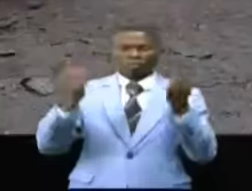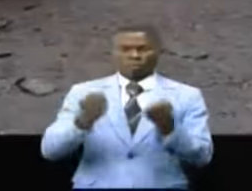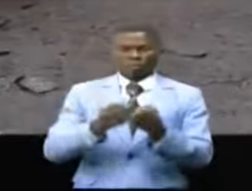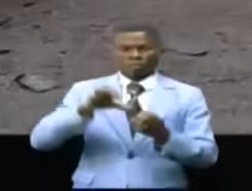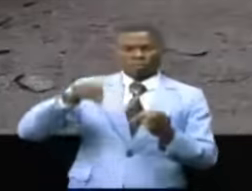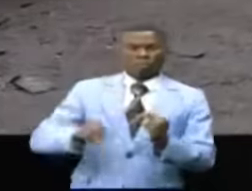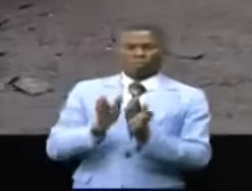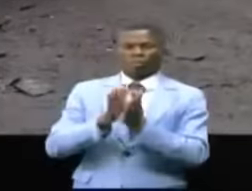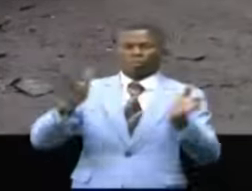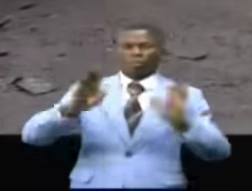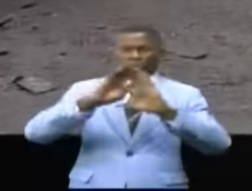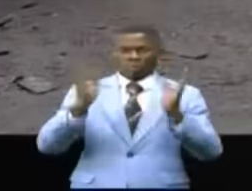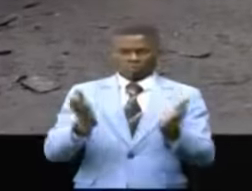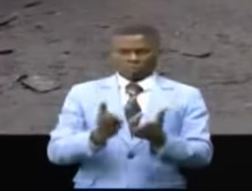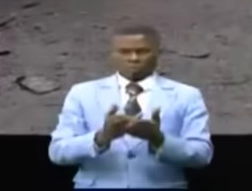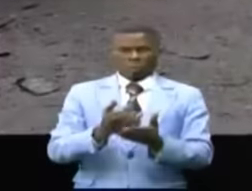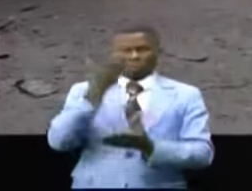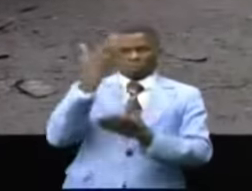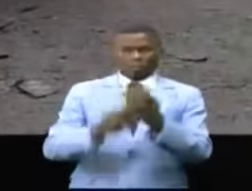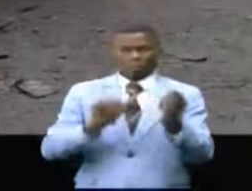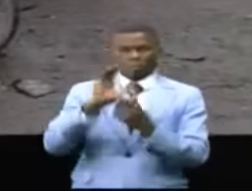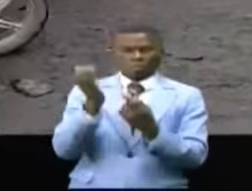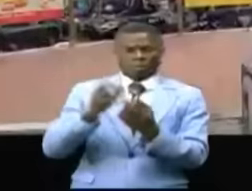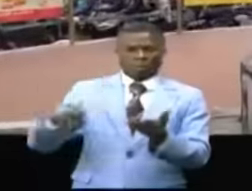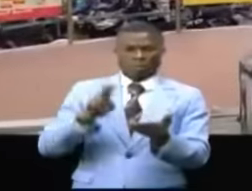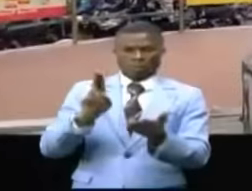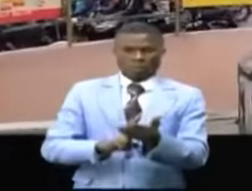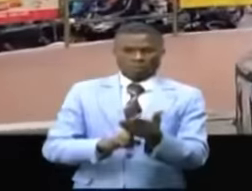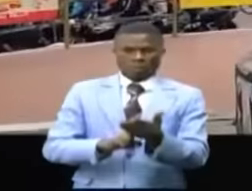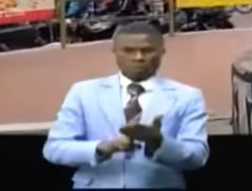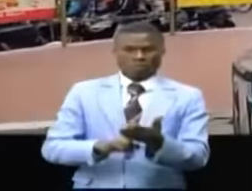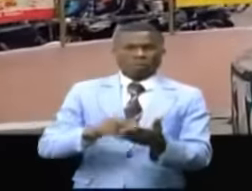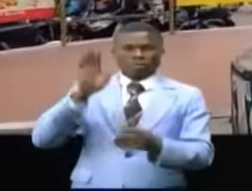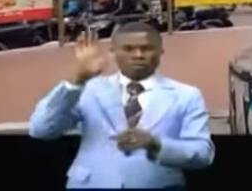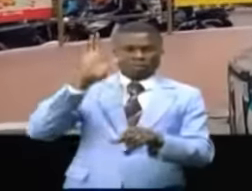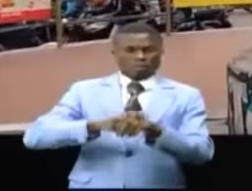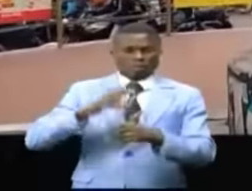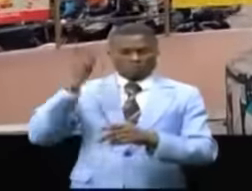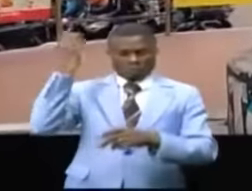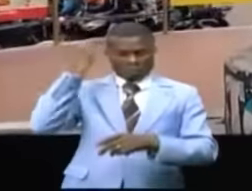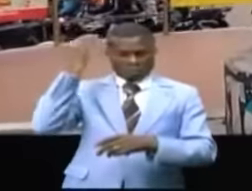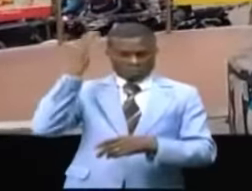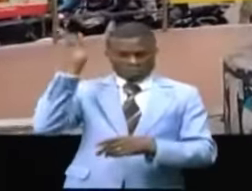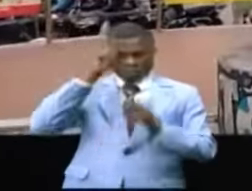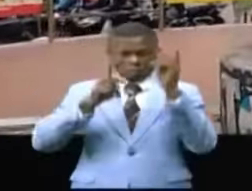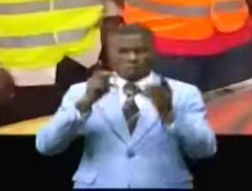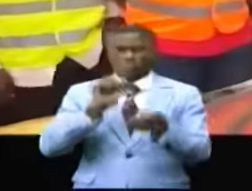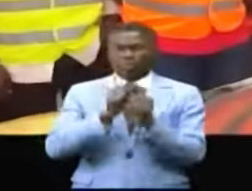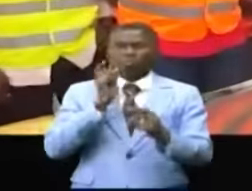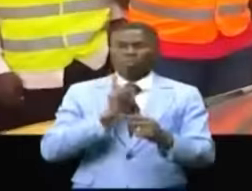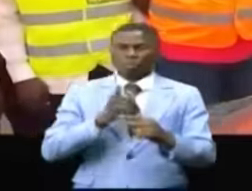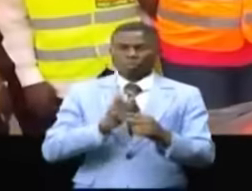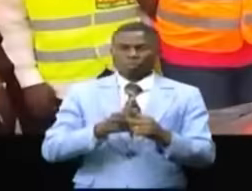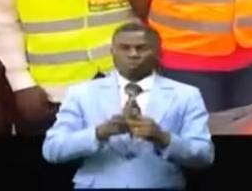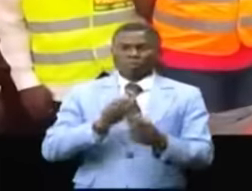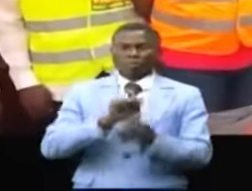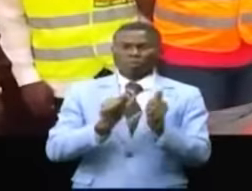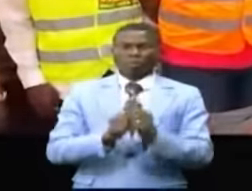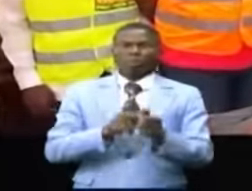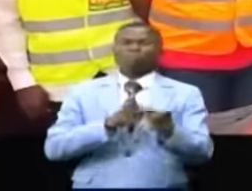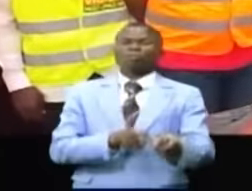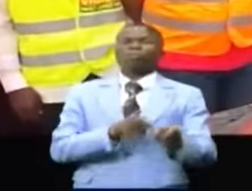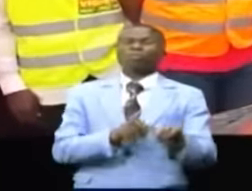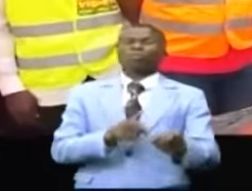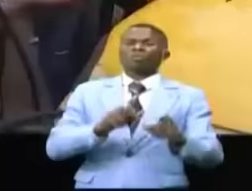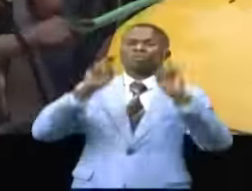d'intérêt communautaire. Le manque de culture fiscale dans les chefs de la population kinoise est un autre handicap. Face à l'éventualité des embouteillages